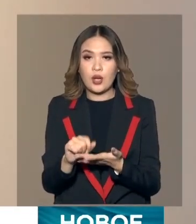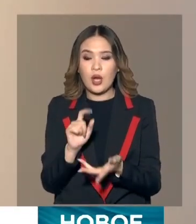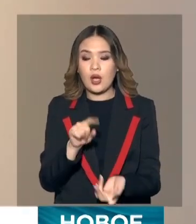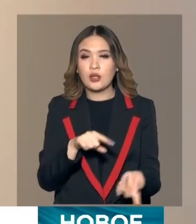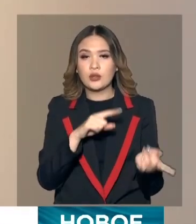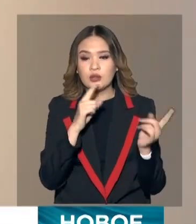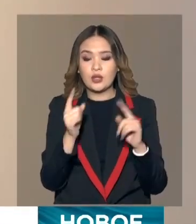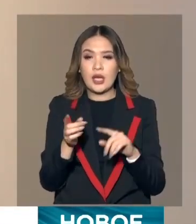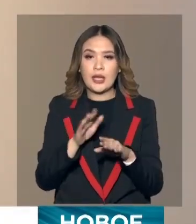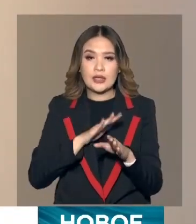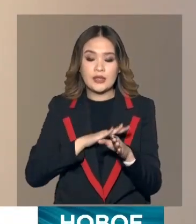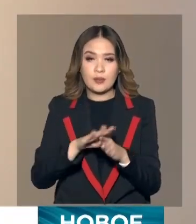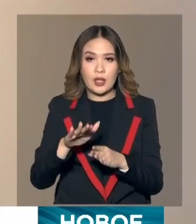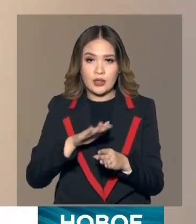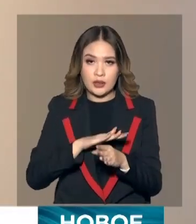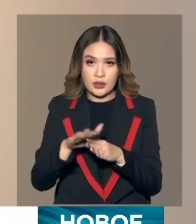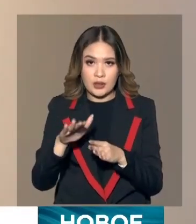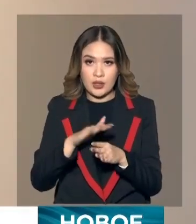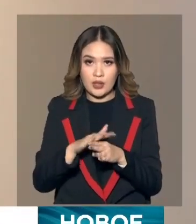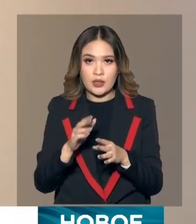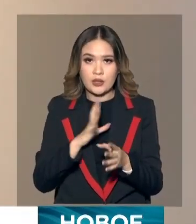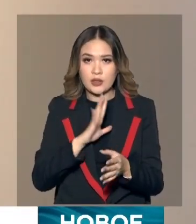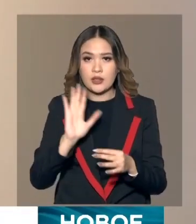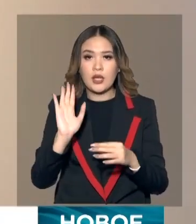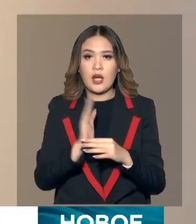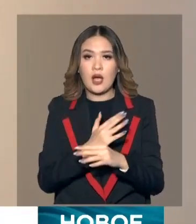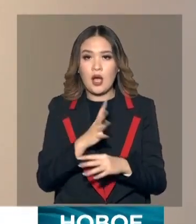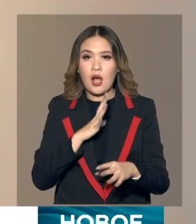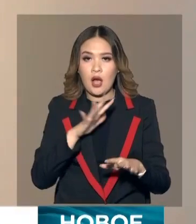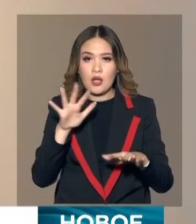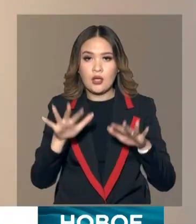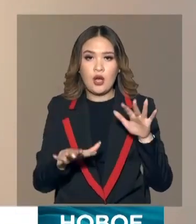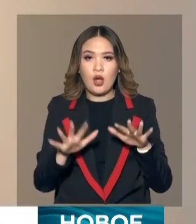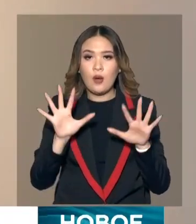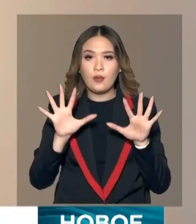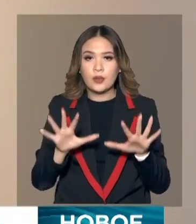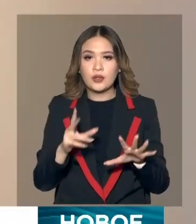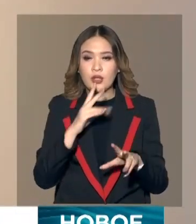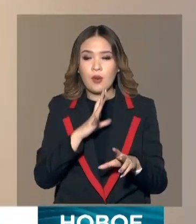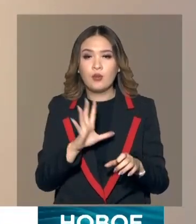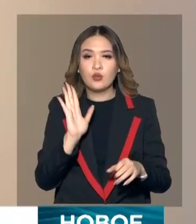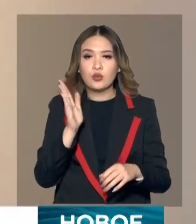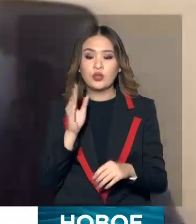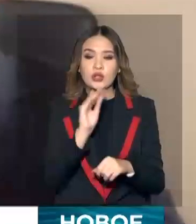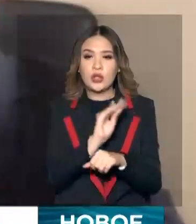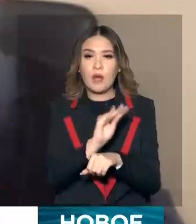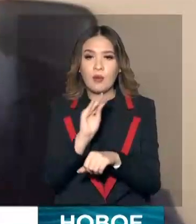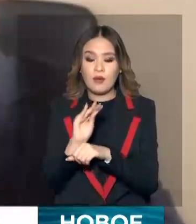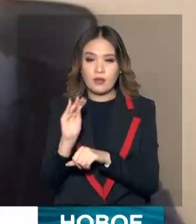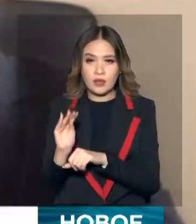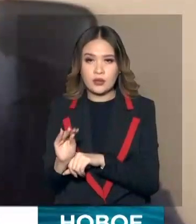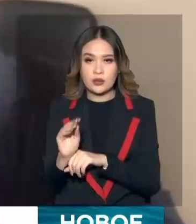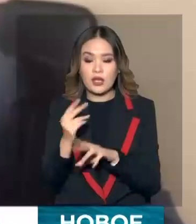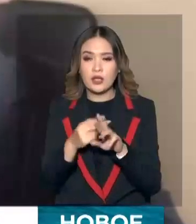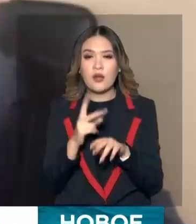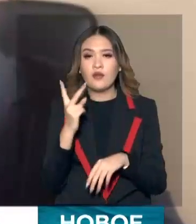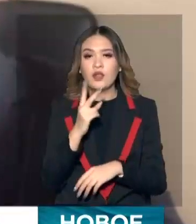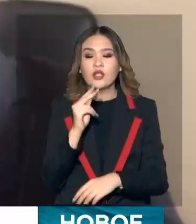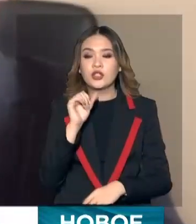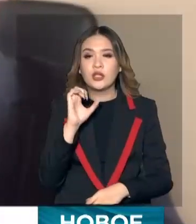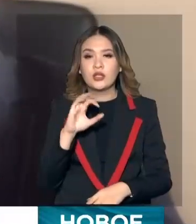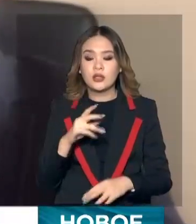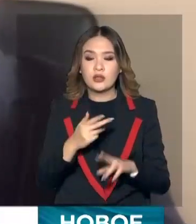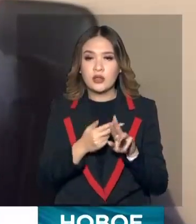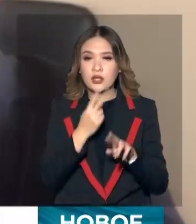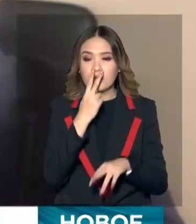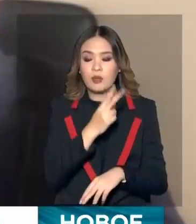его исполнения, снятия с контроля некоторых пунктов, будет дополняться. Что касается второй части вашего вопроса,